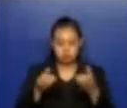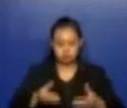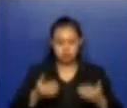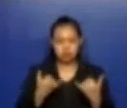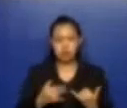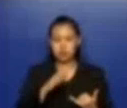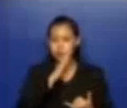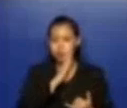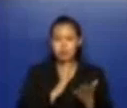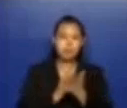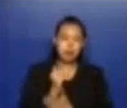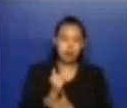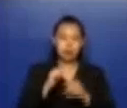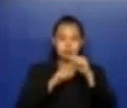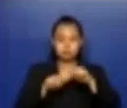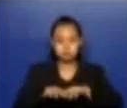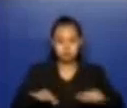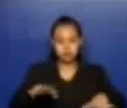ช้ในปีงบประมาณ